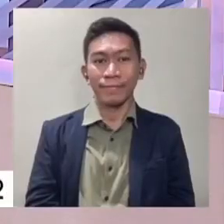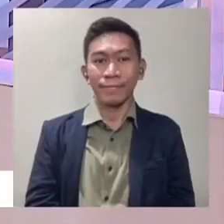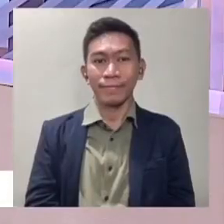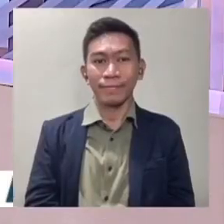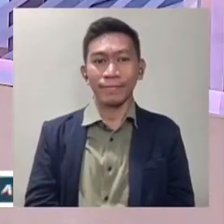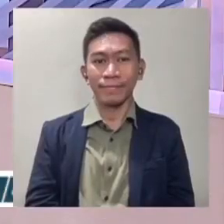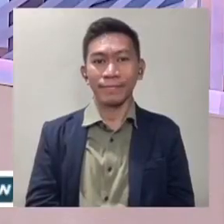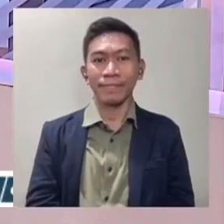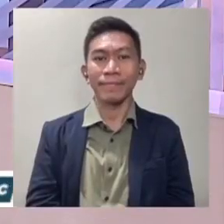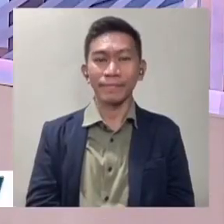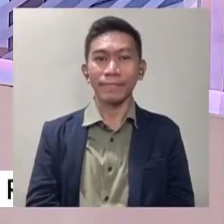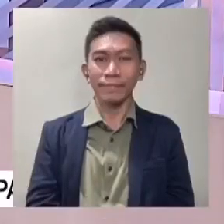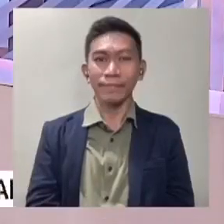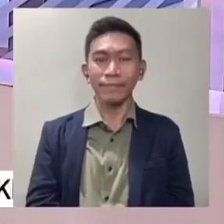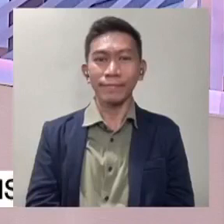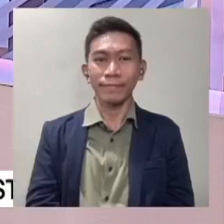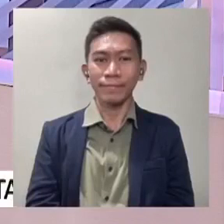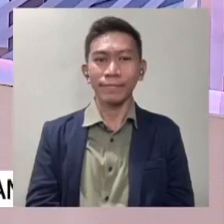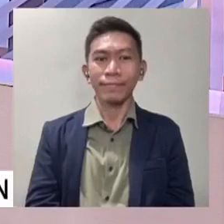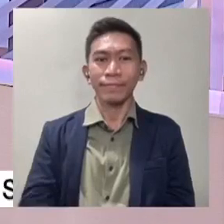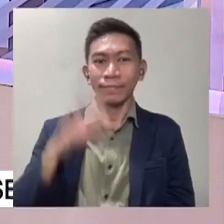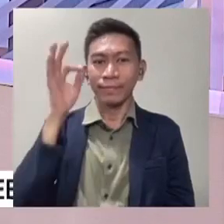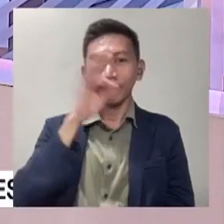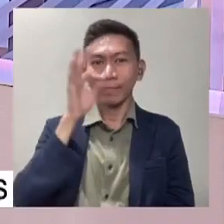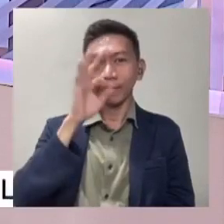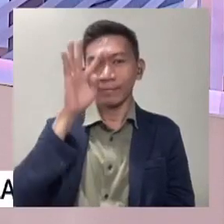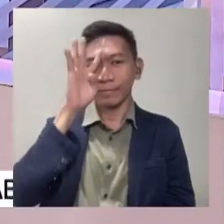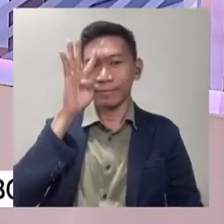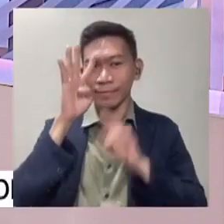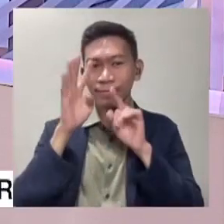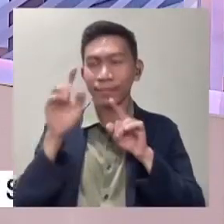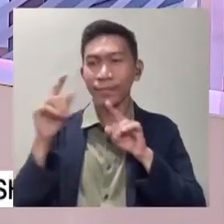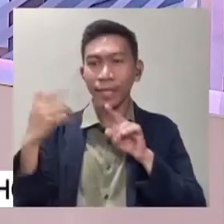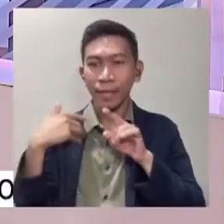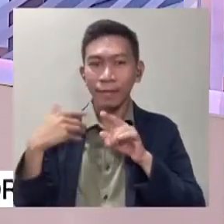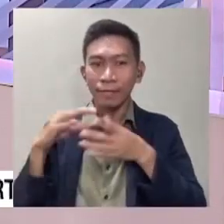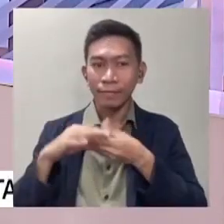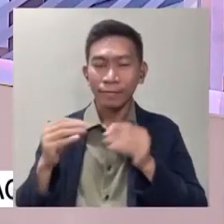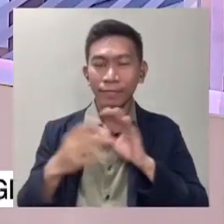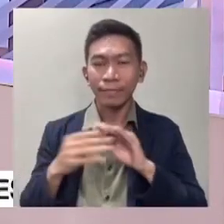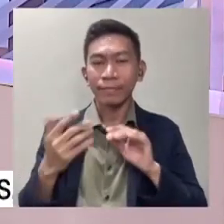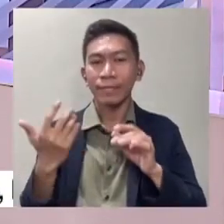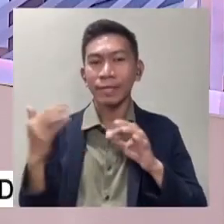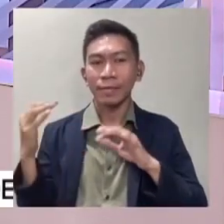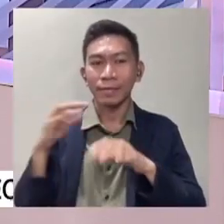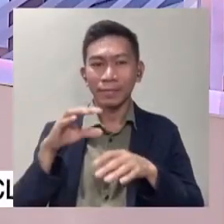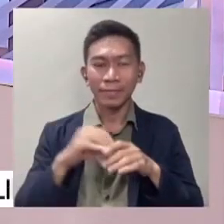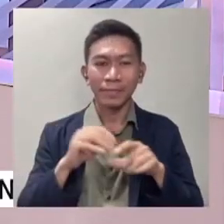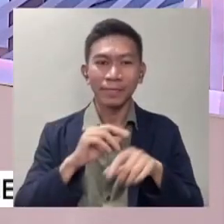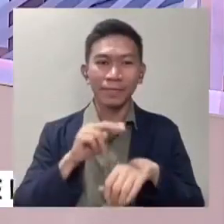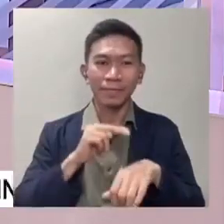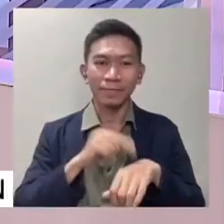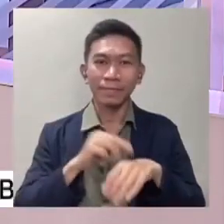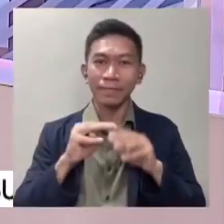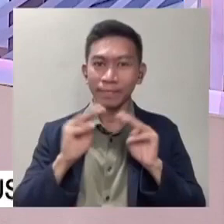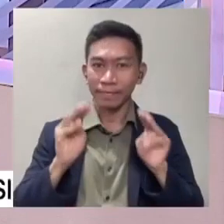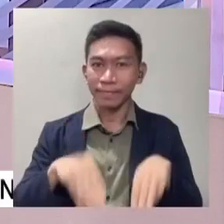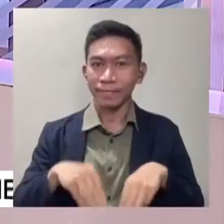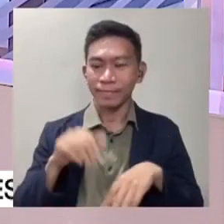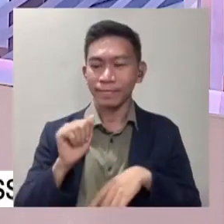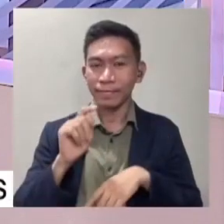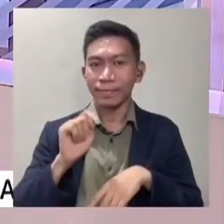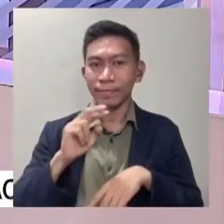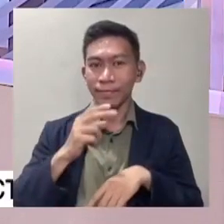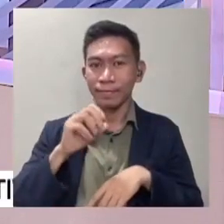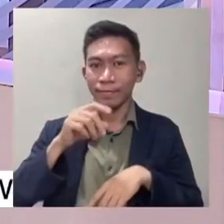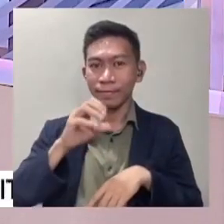Well, Filipino mythology and folklore took center stage at a Halloween ball at the National Museum of Anthropology in Manila. A look at